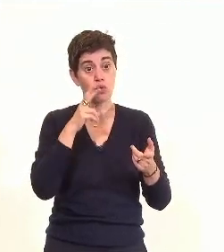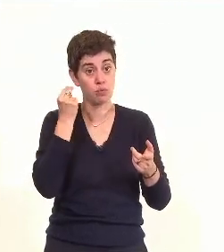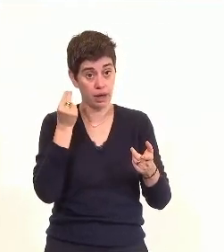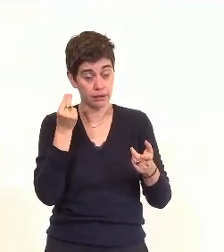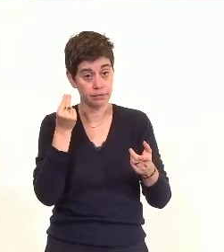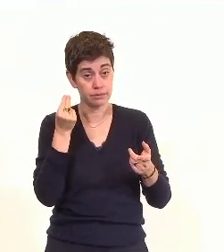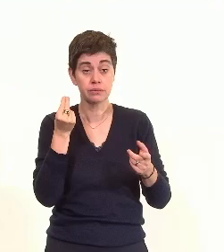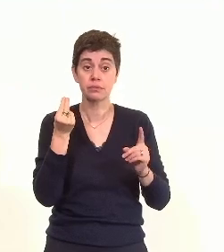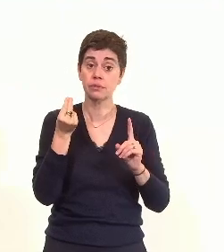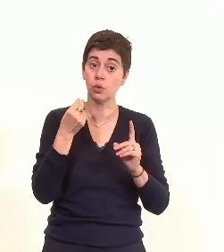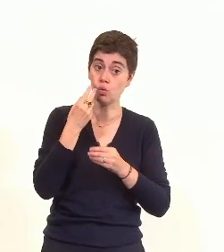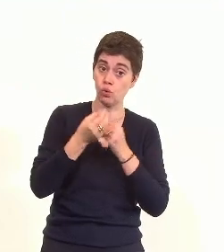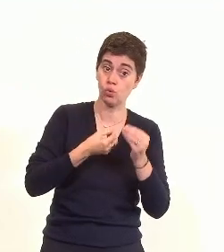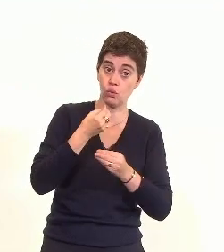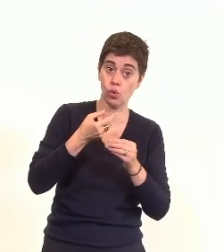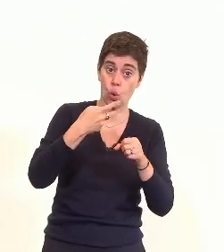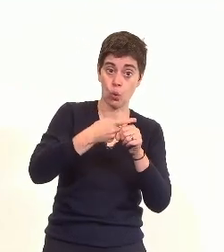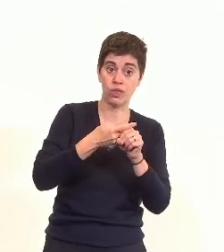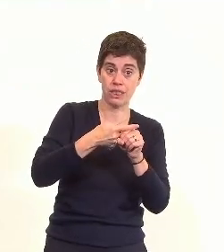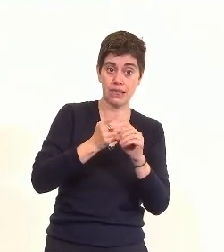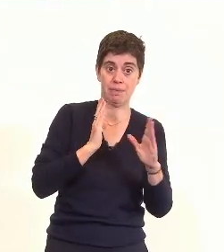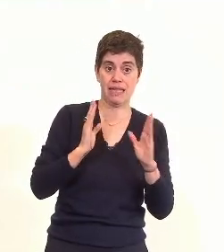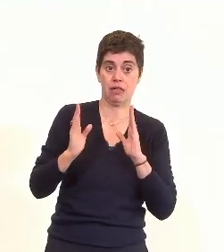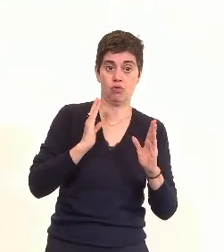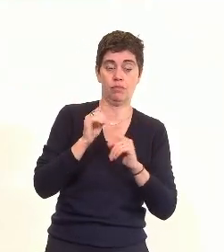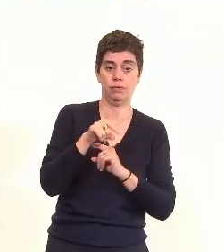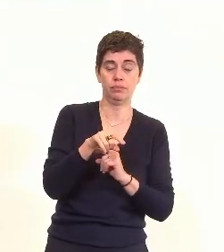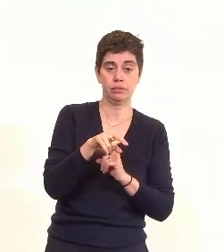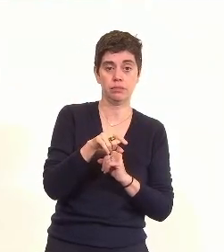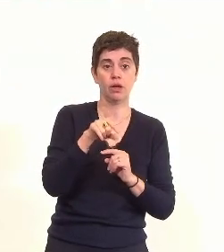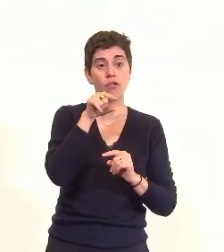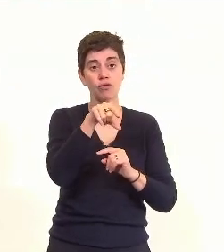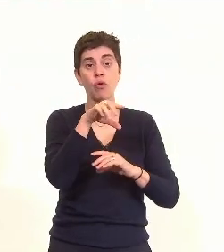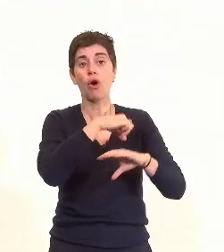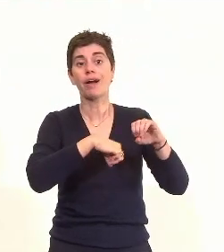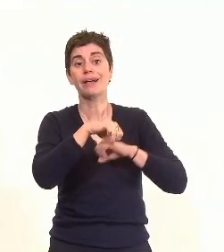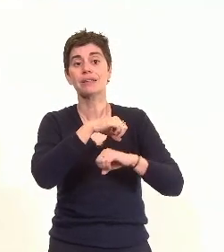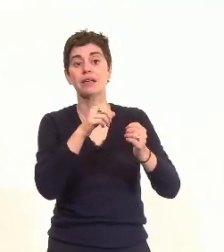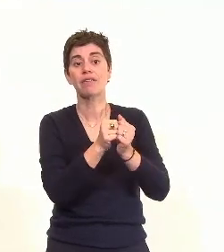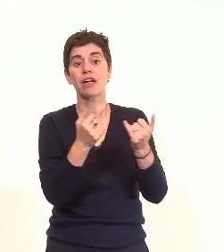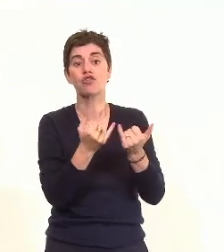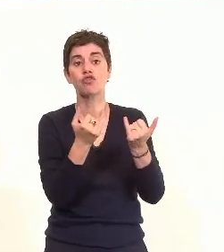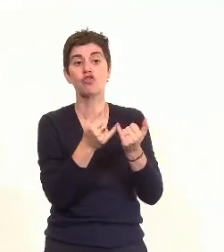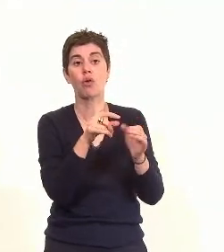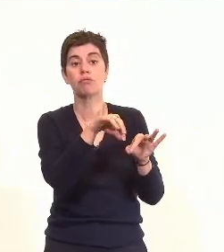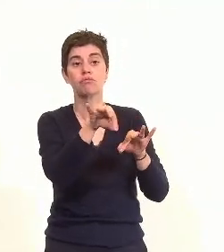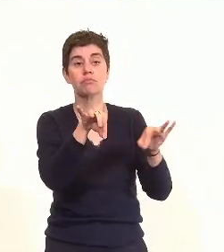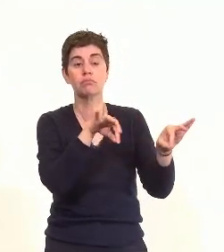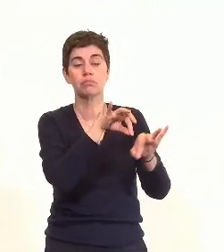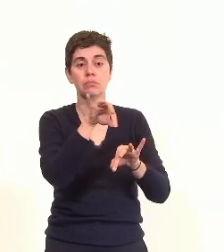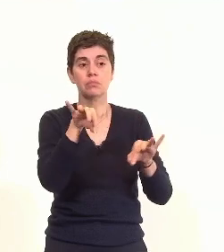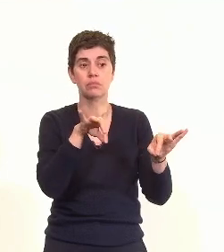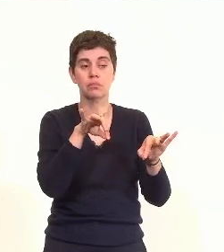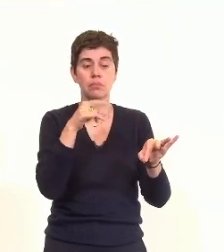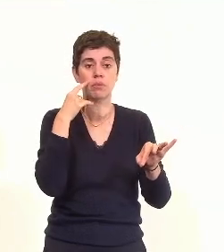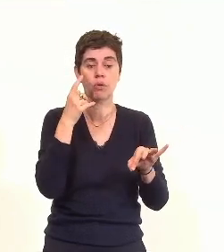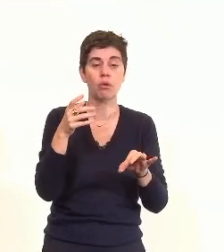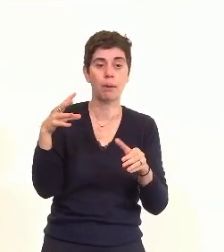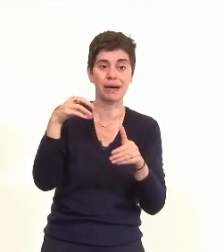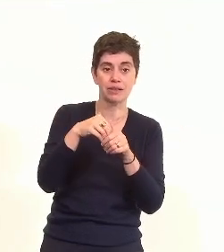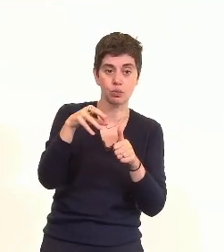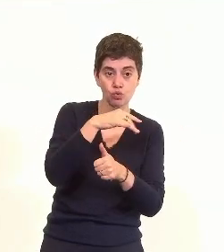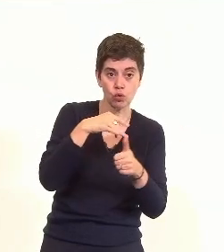mais aussi par des outils de médiation. Et c'est vrai que ce que vous mettez en place, c'est intéressant aussi, je trouve, pour favoriser la participation sociale, la